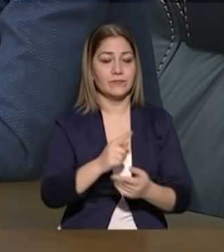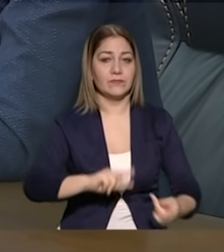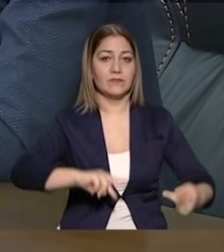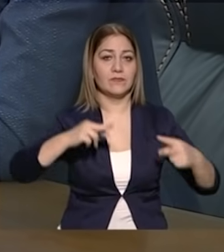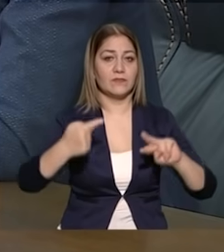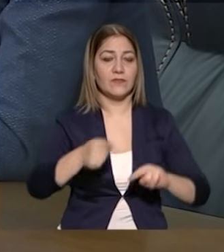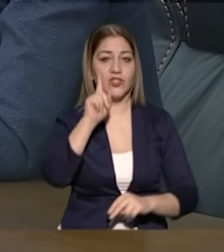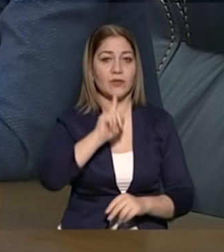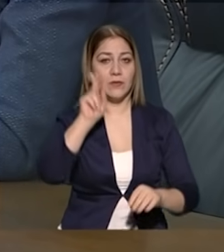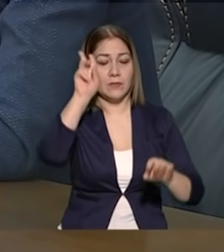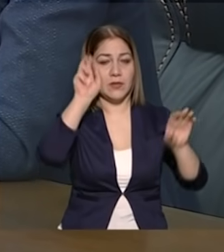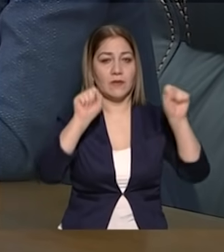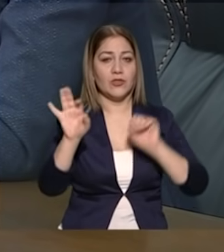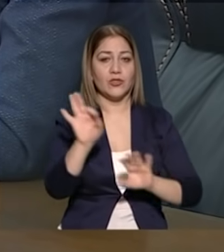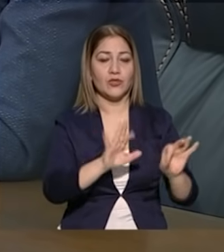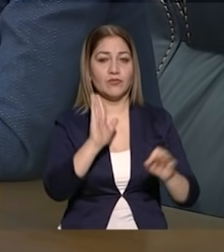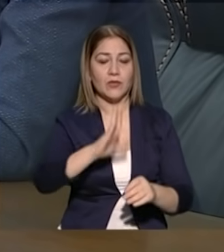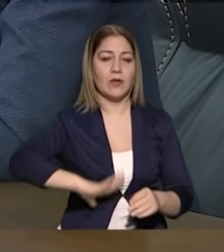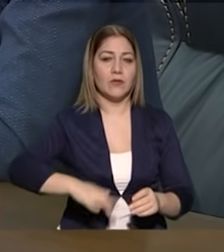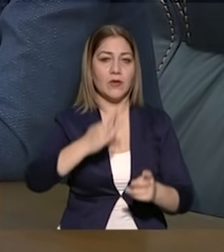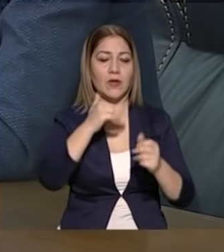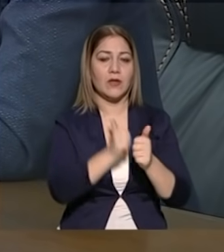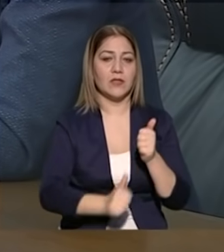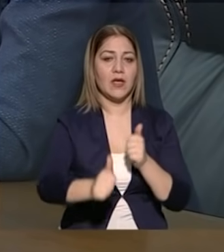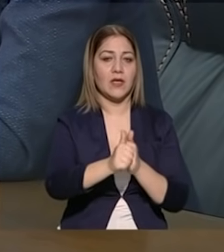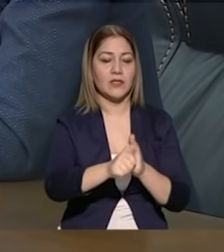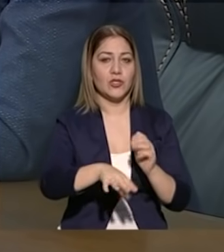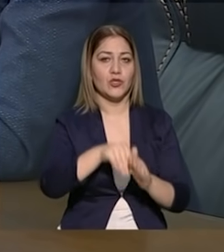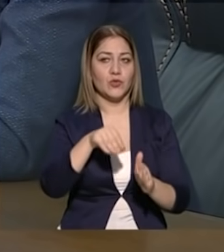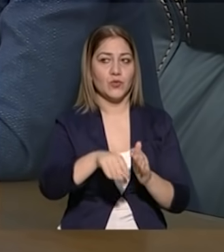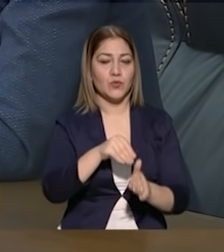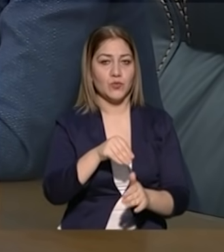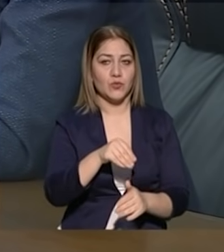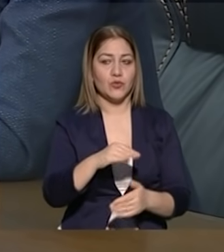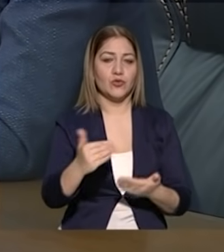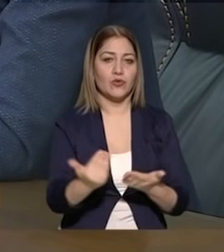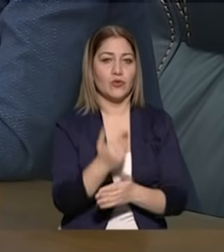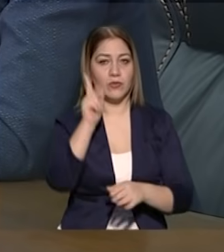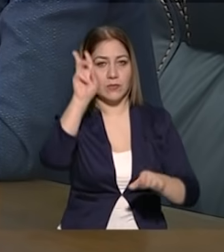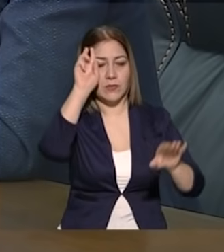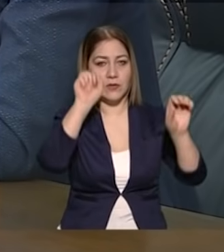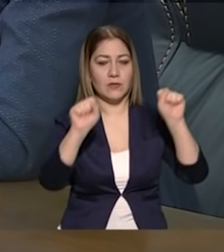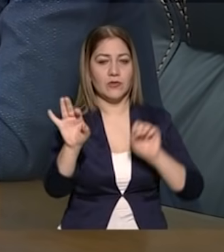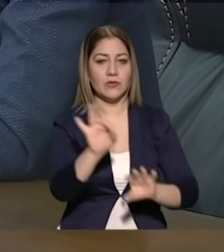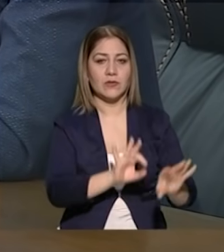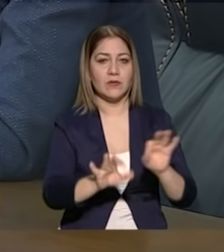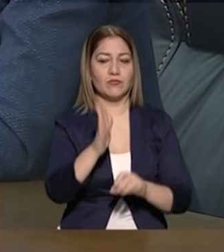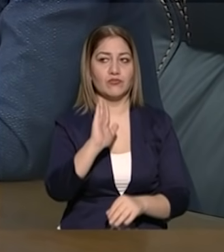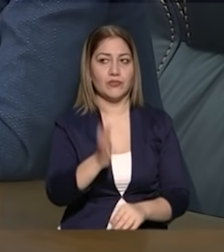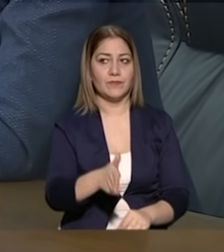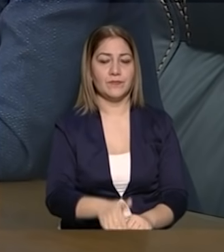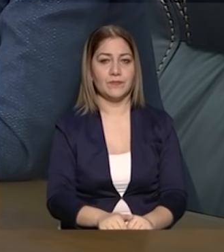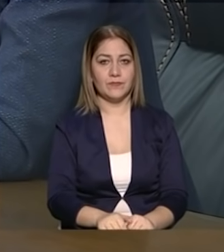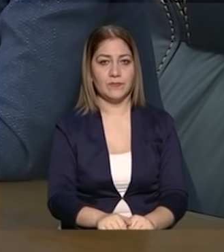կառավարության ձևավորումից հետո արտահերթ խորհրդարանական ընտրությունների անցկացման միջոցով նոր իշխանությունների ձևավորման հարցն է մեր